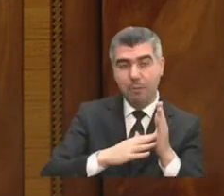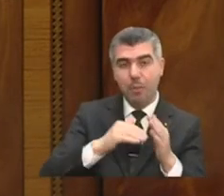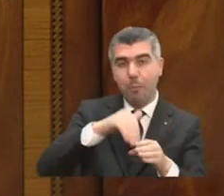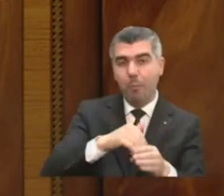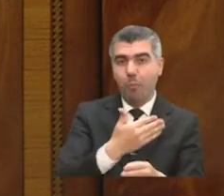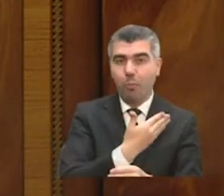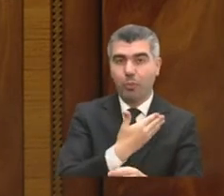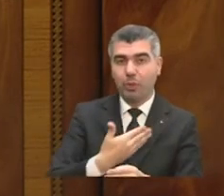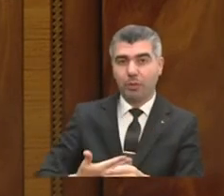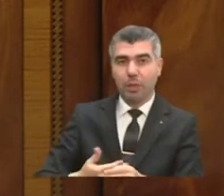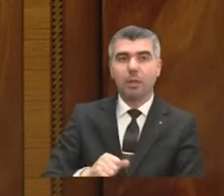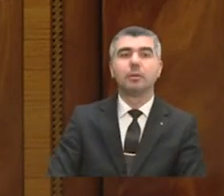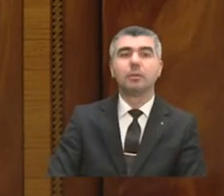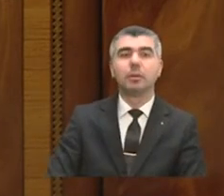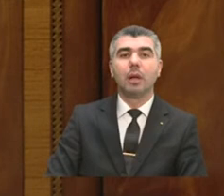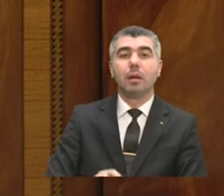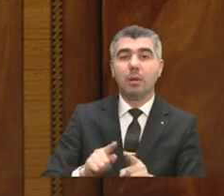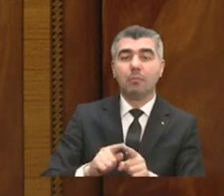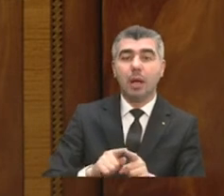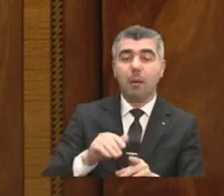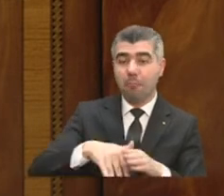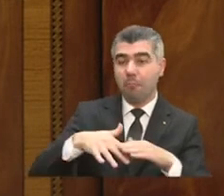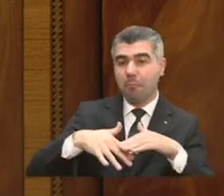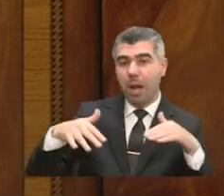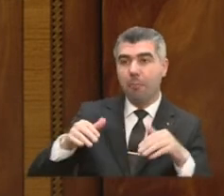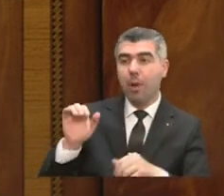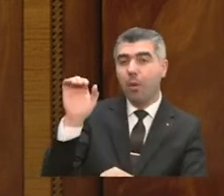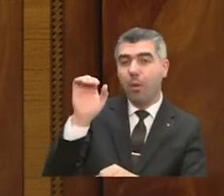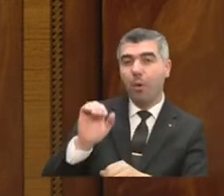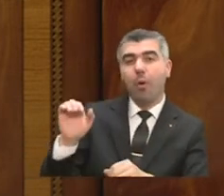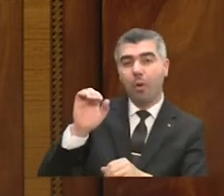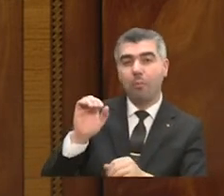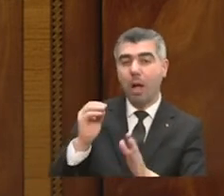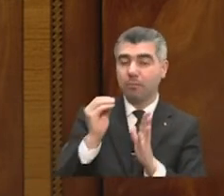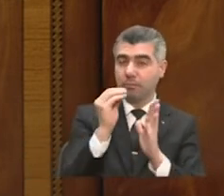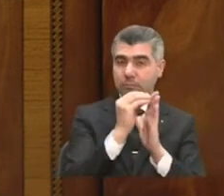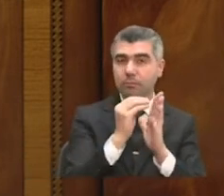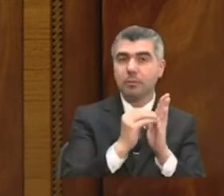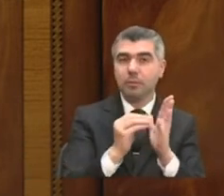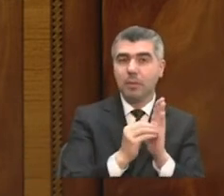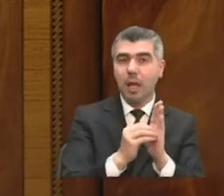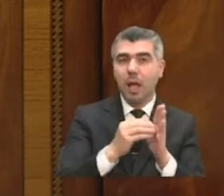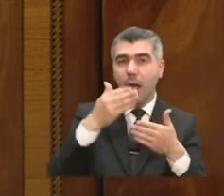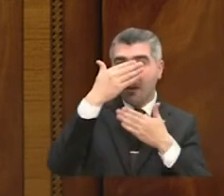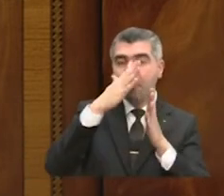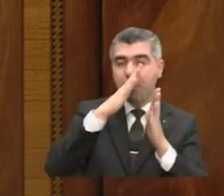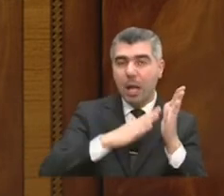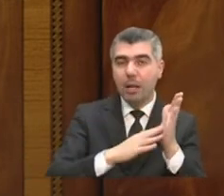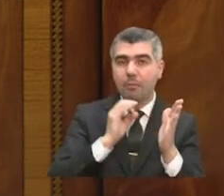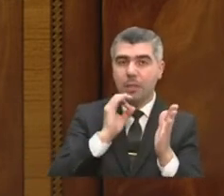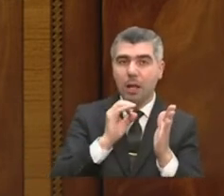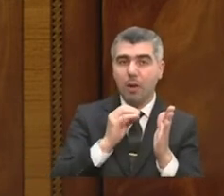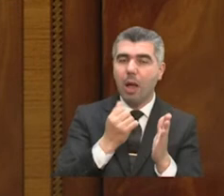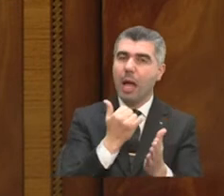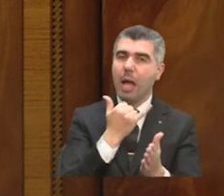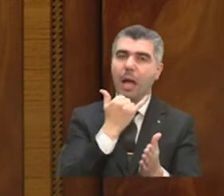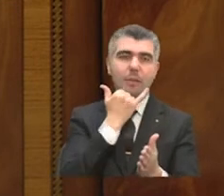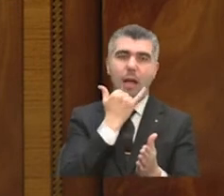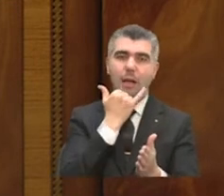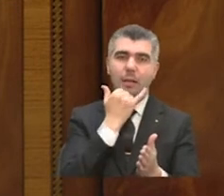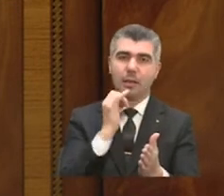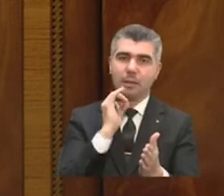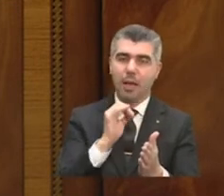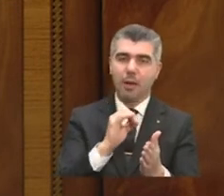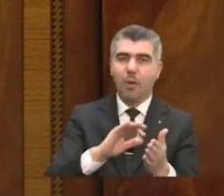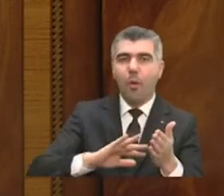refusé. Et donc, nous, dans notre groupe, le groupe de l'Union Générale des Travailleurs du Maroc, nous